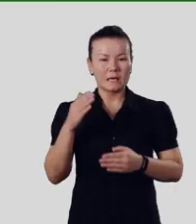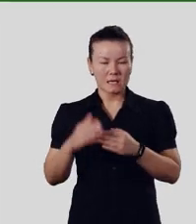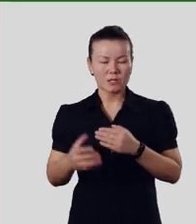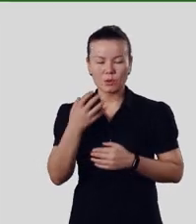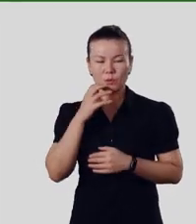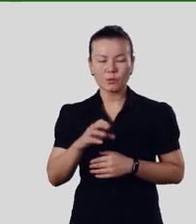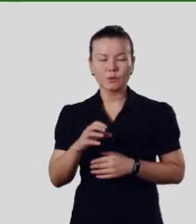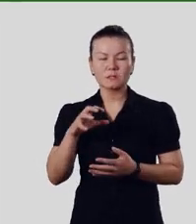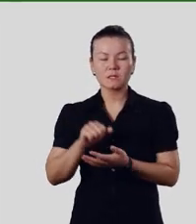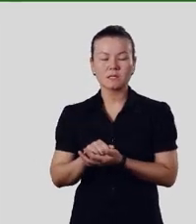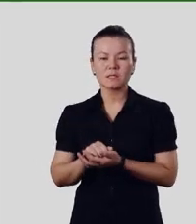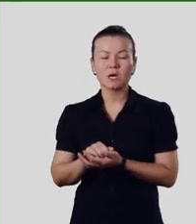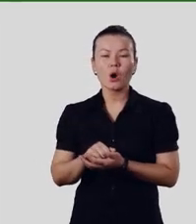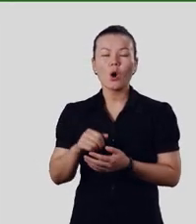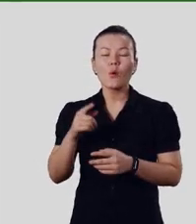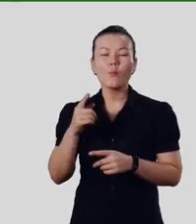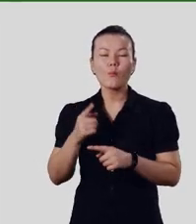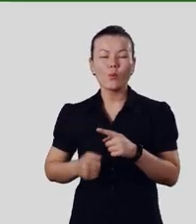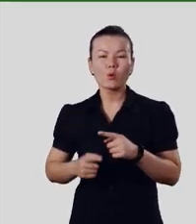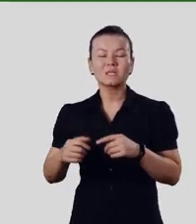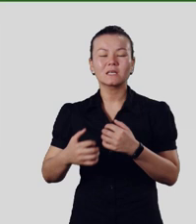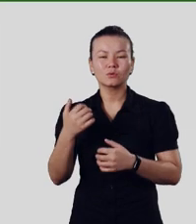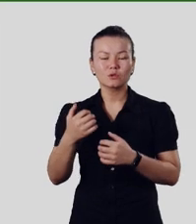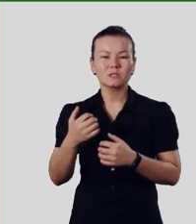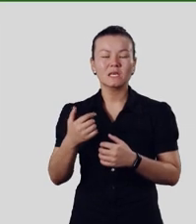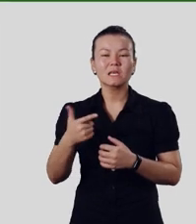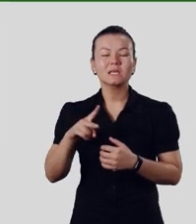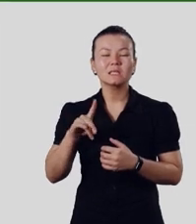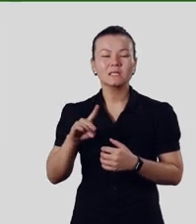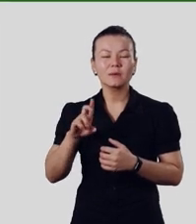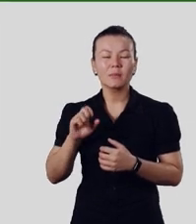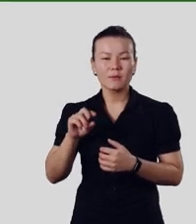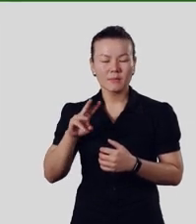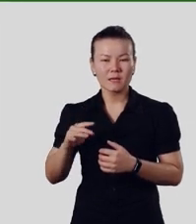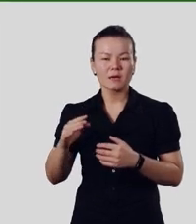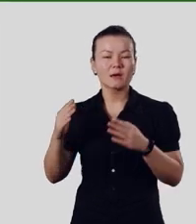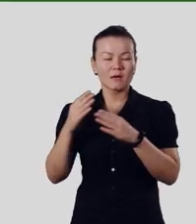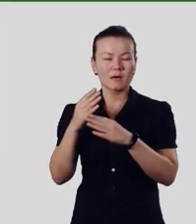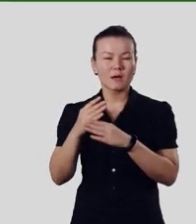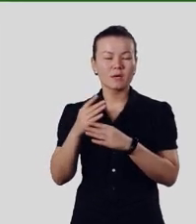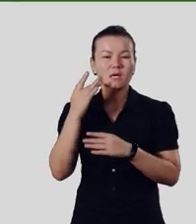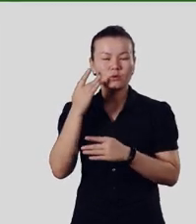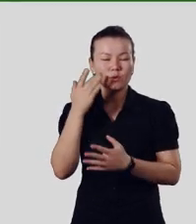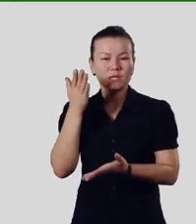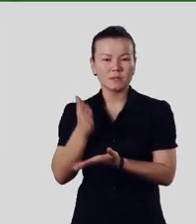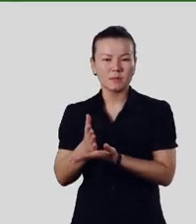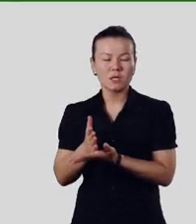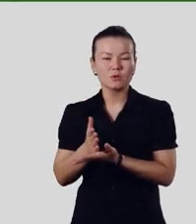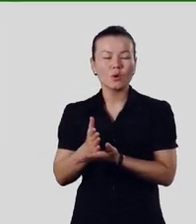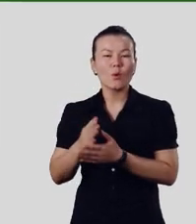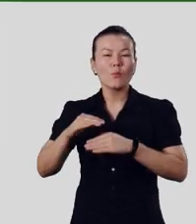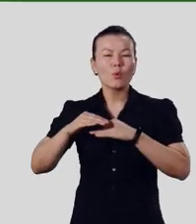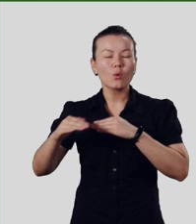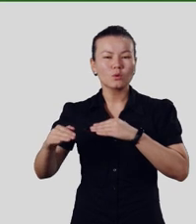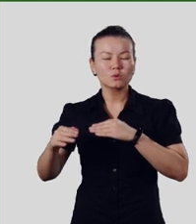Крайний юг занят полуразрушенными глыбовыми Капскими горами, которые имеют